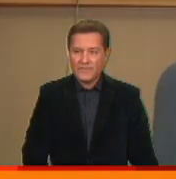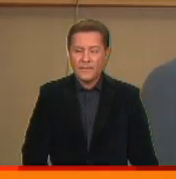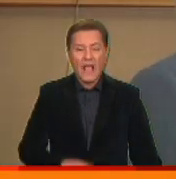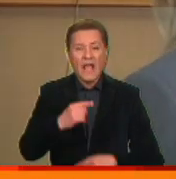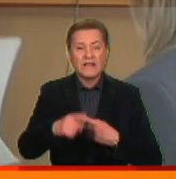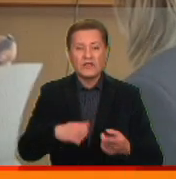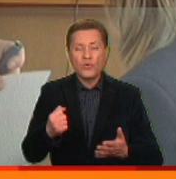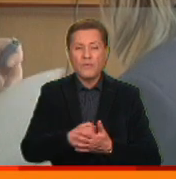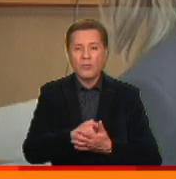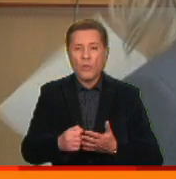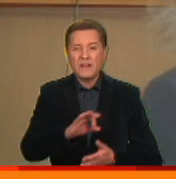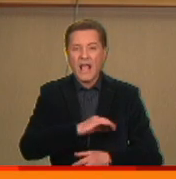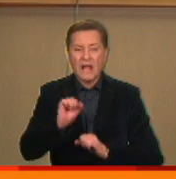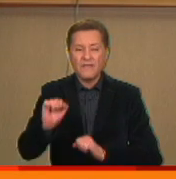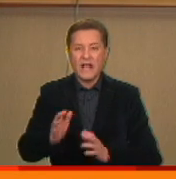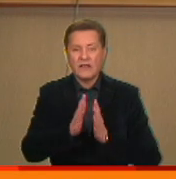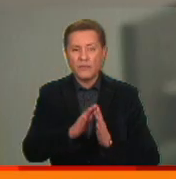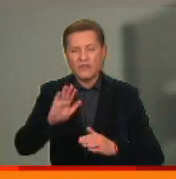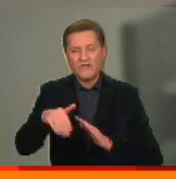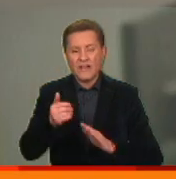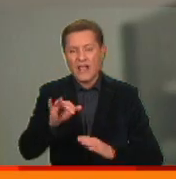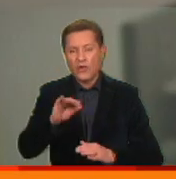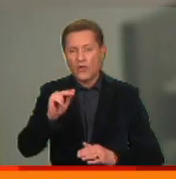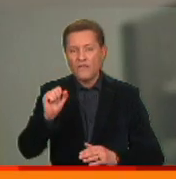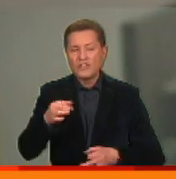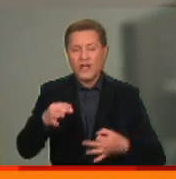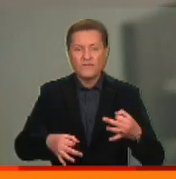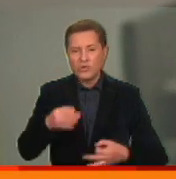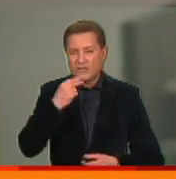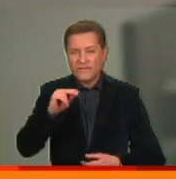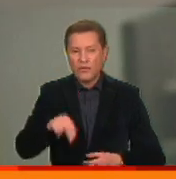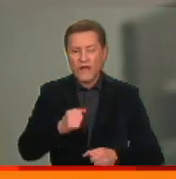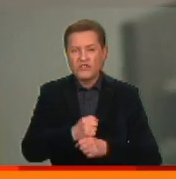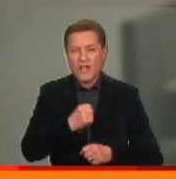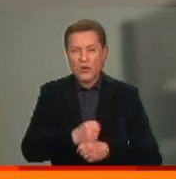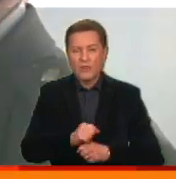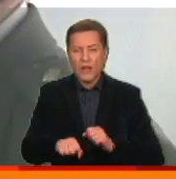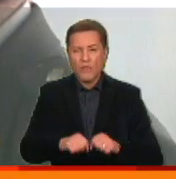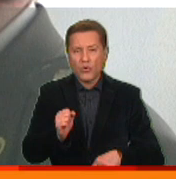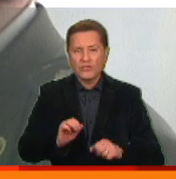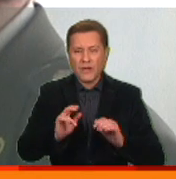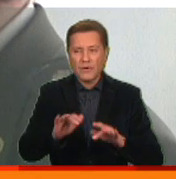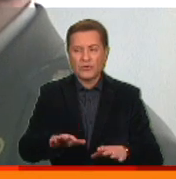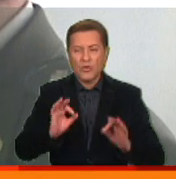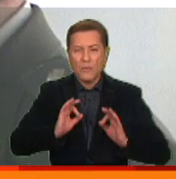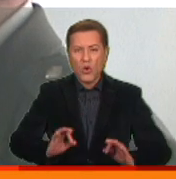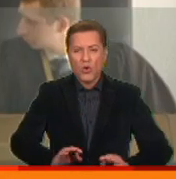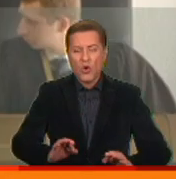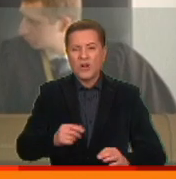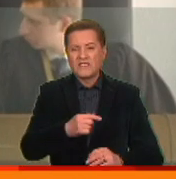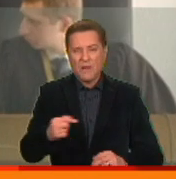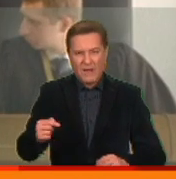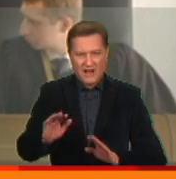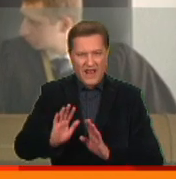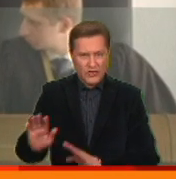Наступним клопотанням адвокати просять знов викликати Януковича в суд. Мовляв, звинувачення робила це з порушенням процедури. Прокурори заперечують, а